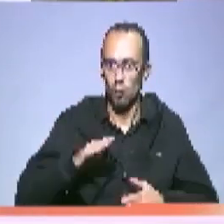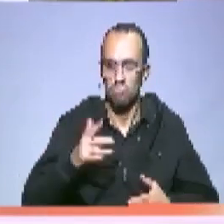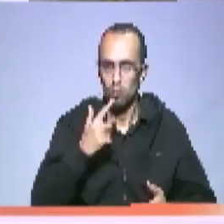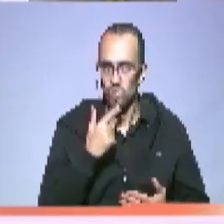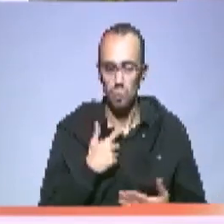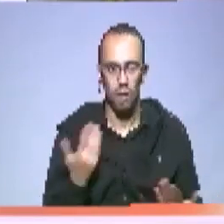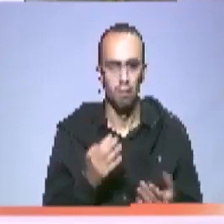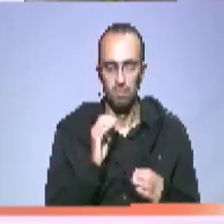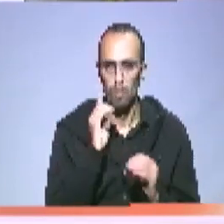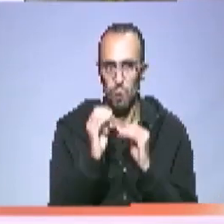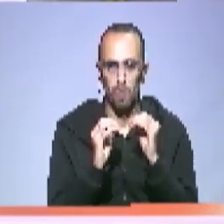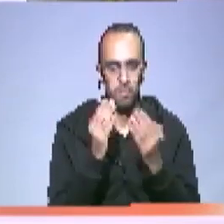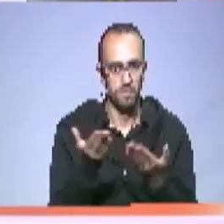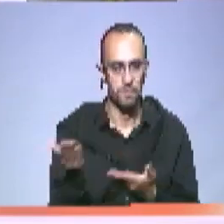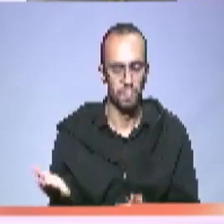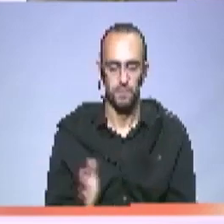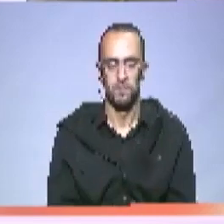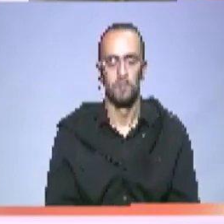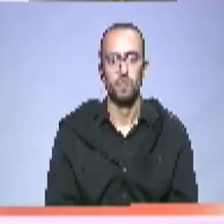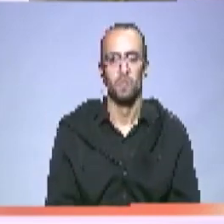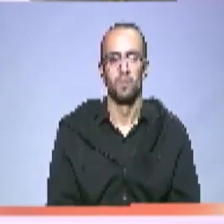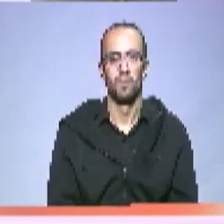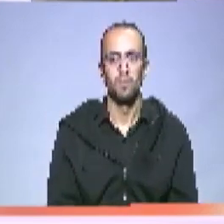انتوا عايزين.